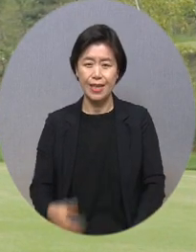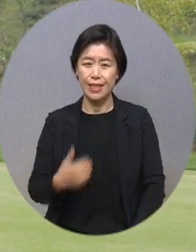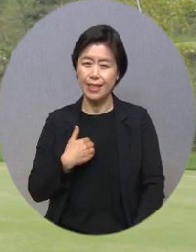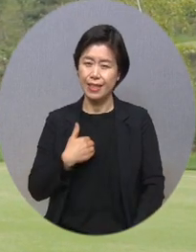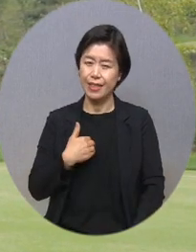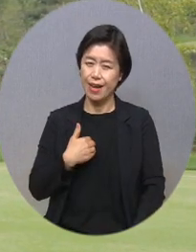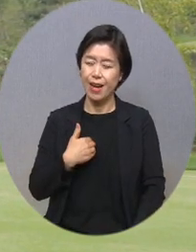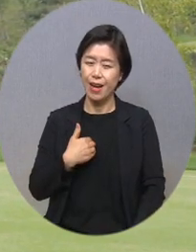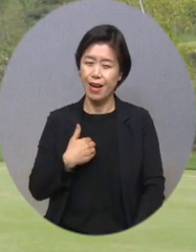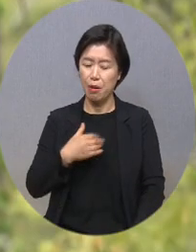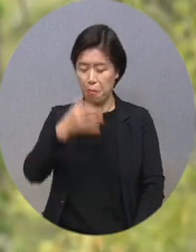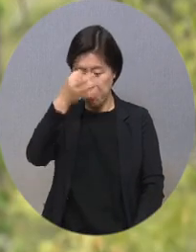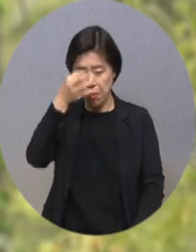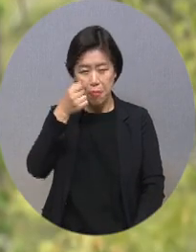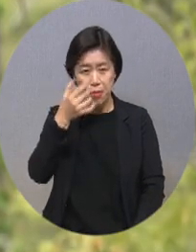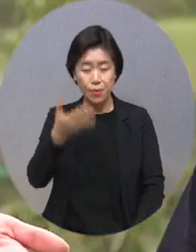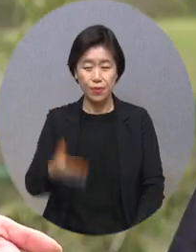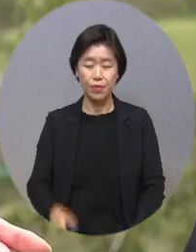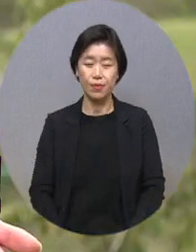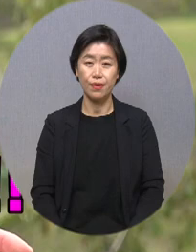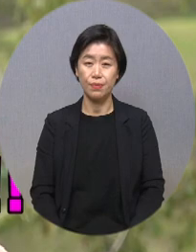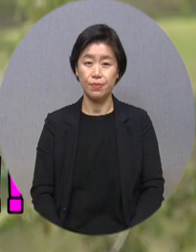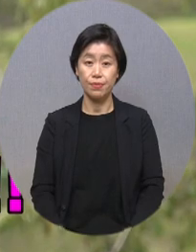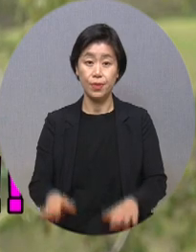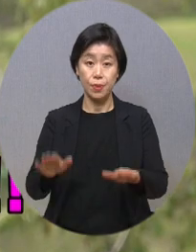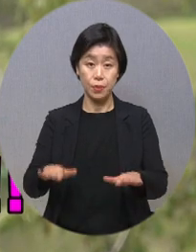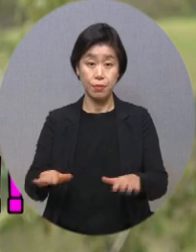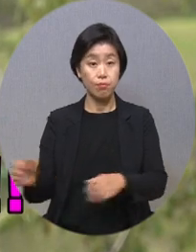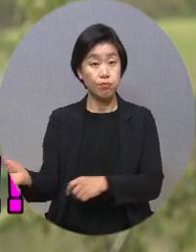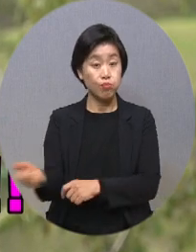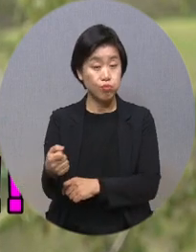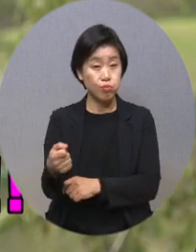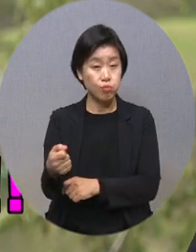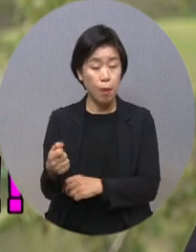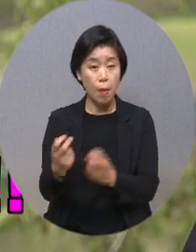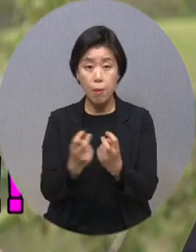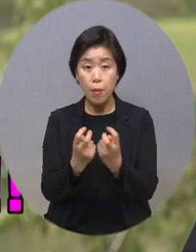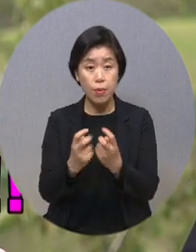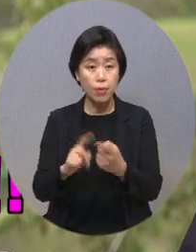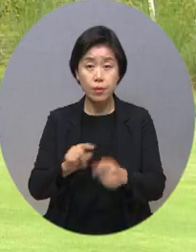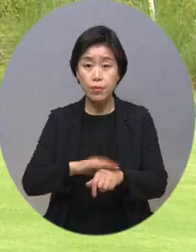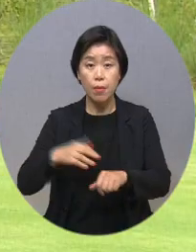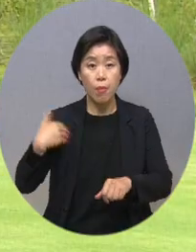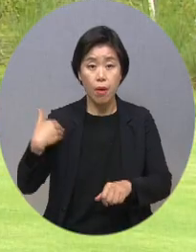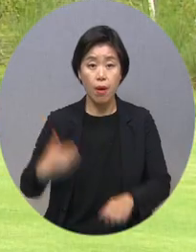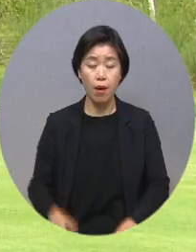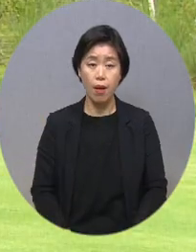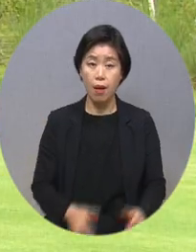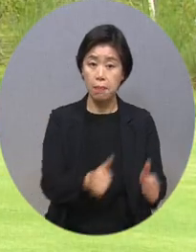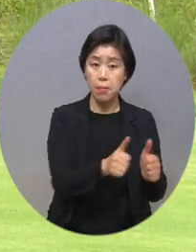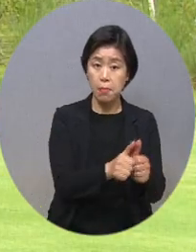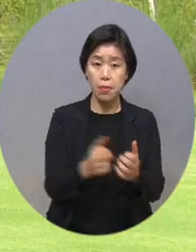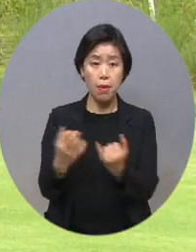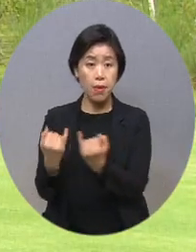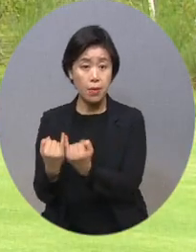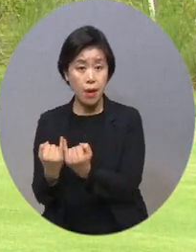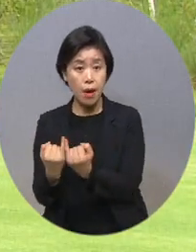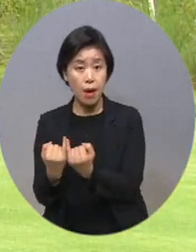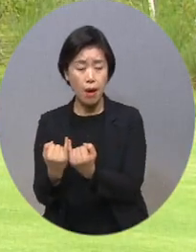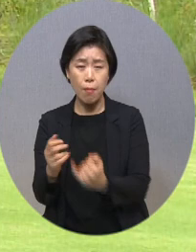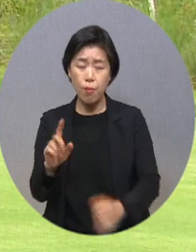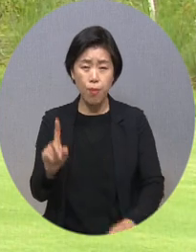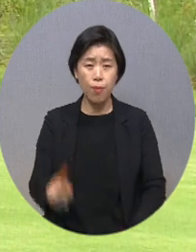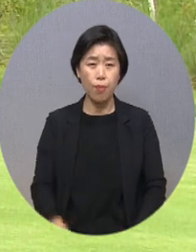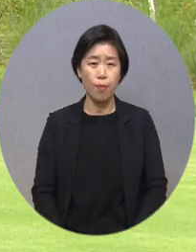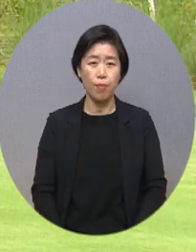어떻게 칠지도 몰라. 그런데 무슨 플레이를 하는지를 몰라가지고. 그러니까 나도 궁금하네. 왠지 성대결인 것 같아. 전혀 왜냐면 그런 바가